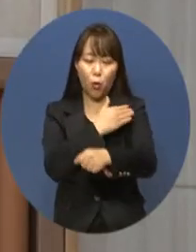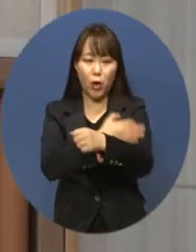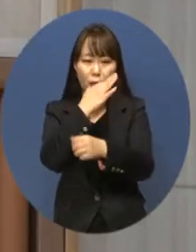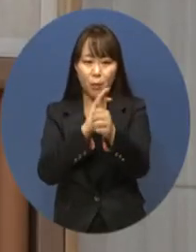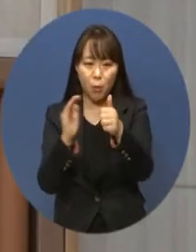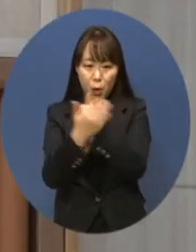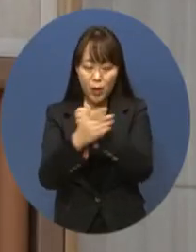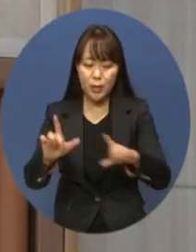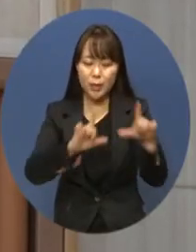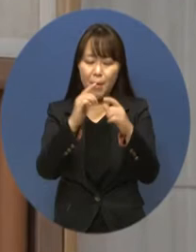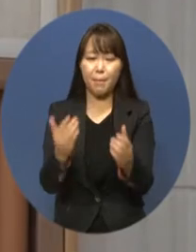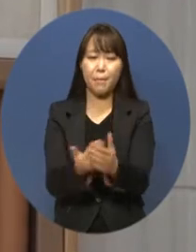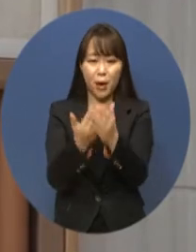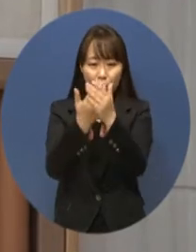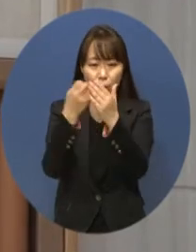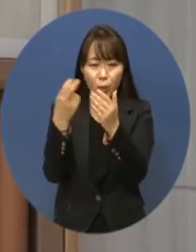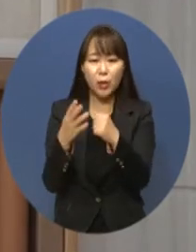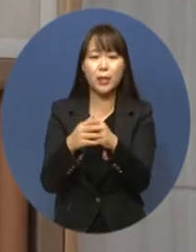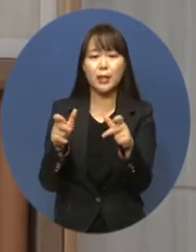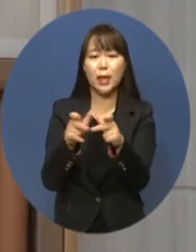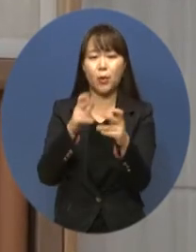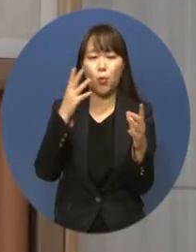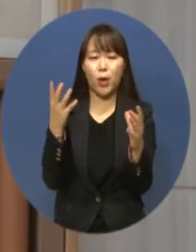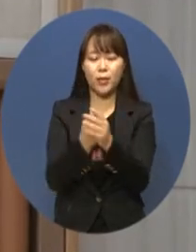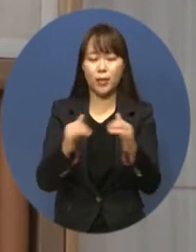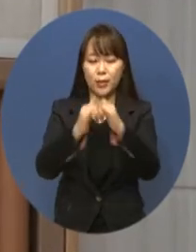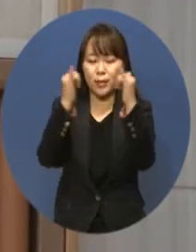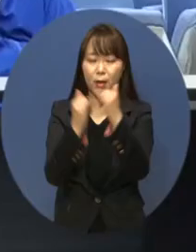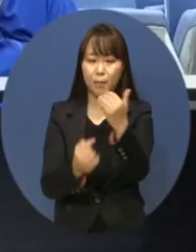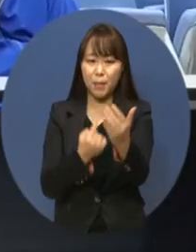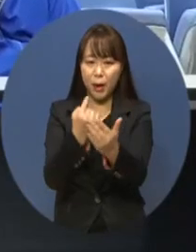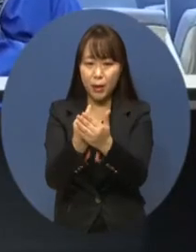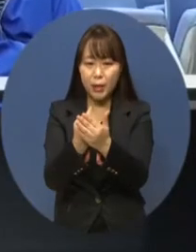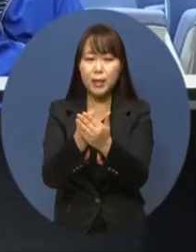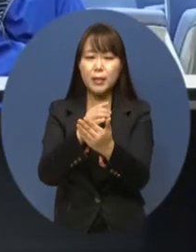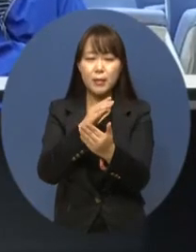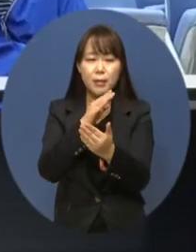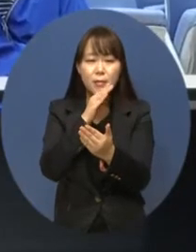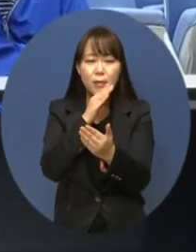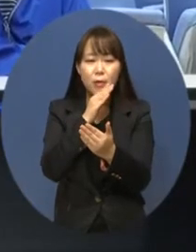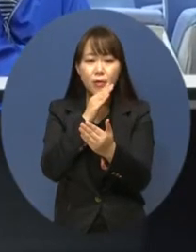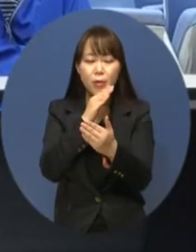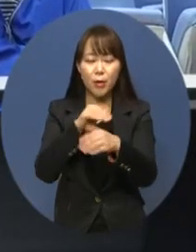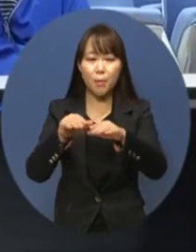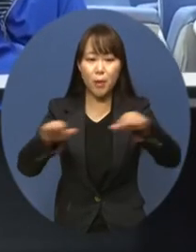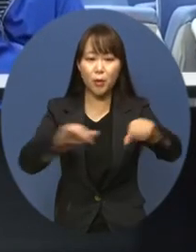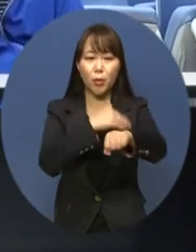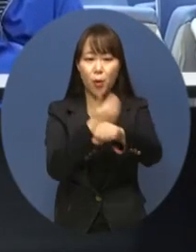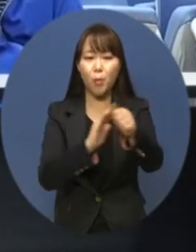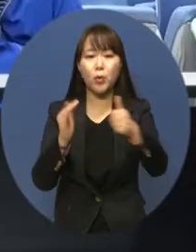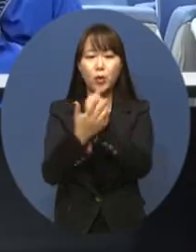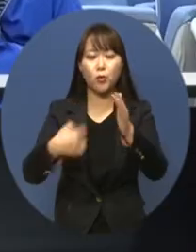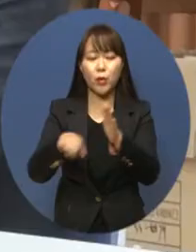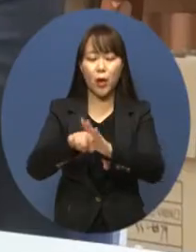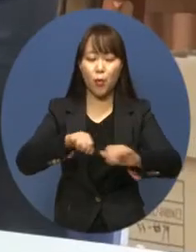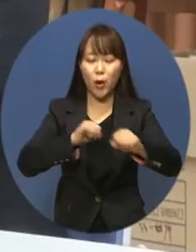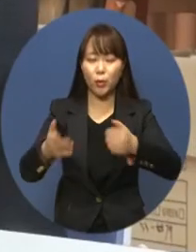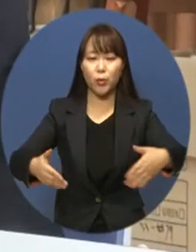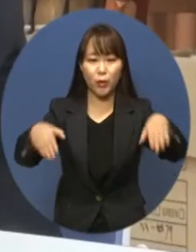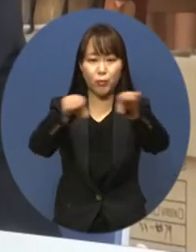삶의 질을 개선 장애인이 완전한 사회참여와 실질적인 평정 돈 보장을 위한 활동